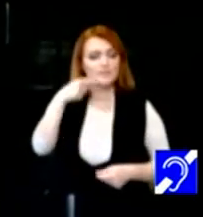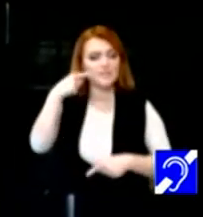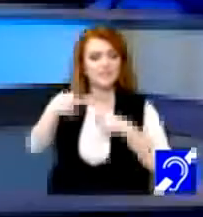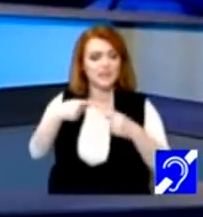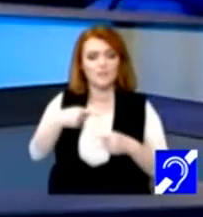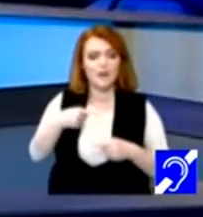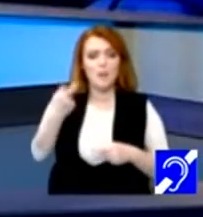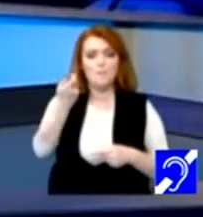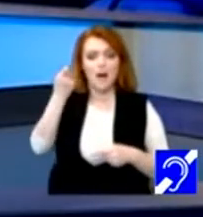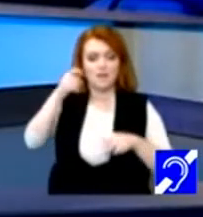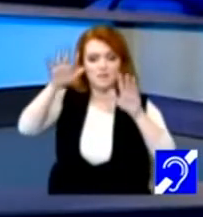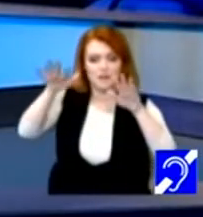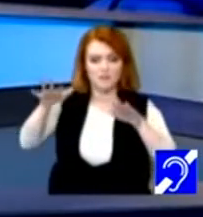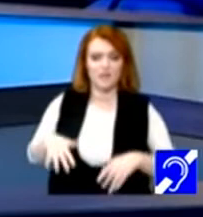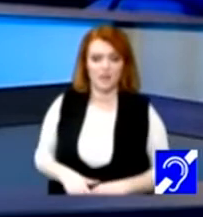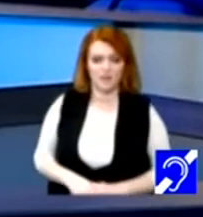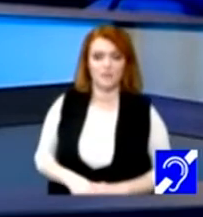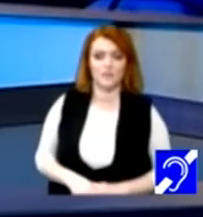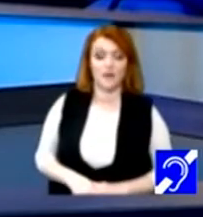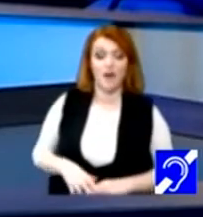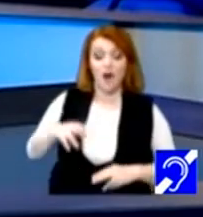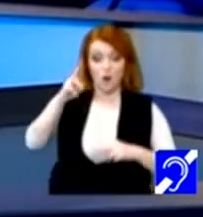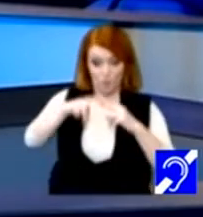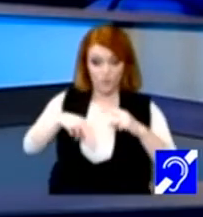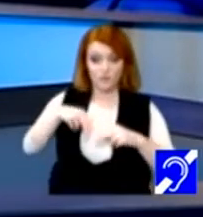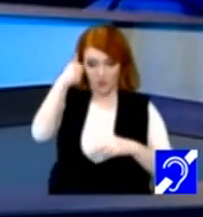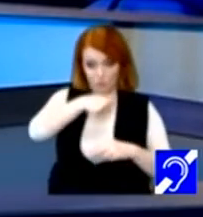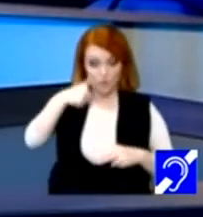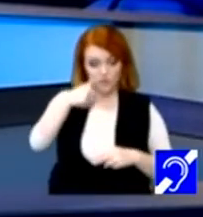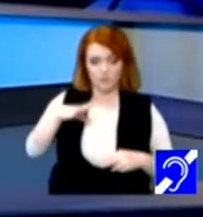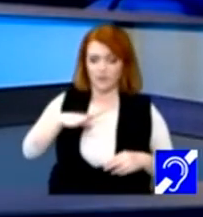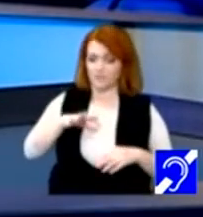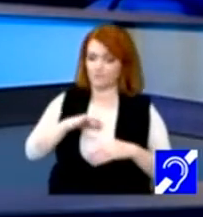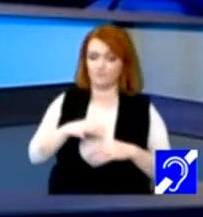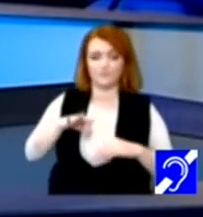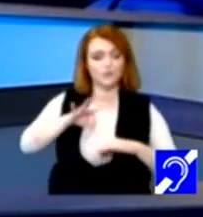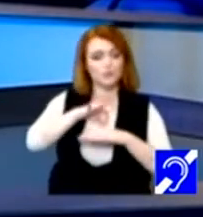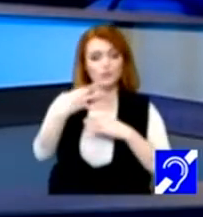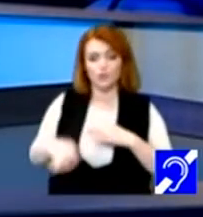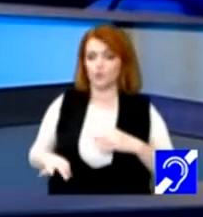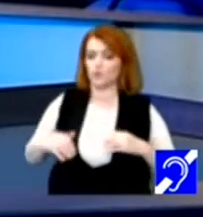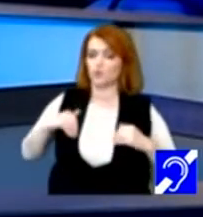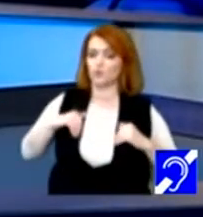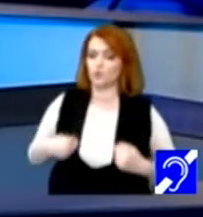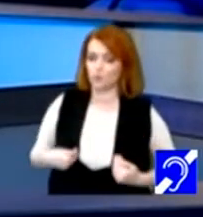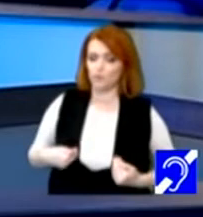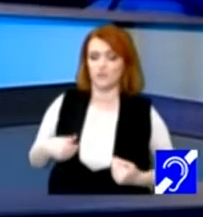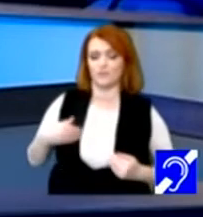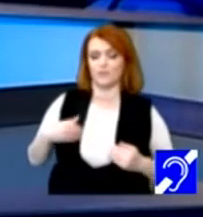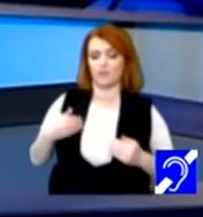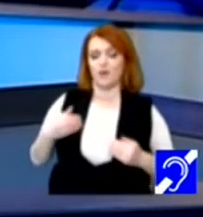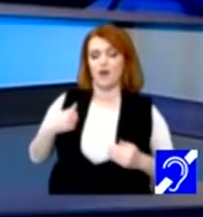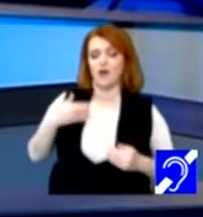precedent. Anul care se încheie a fost dureros pentru România, pentru că prea mulți oameni au pierdut lupta cu